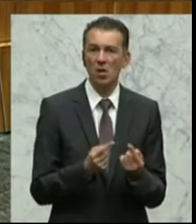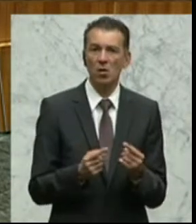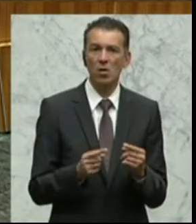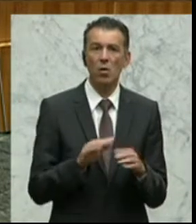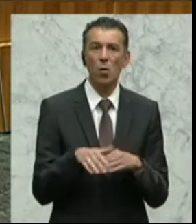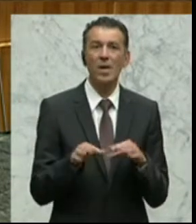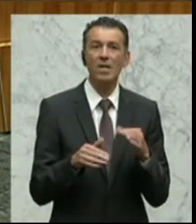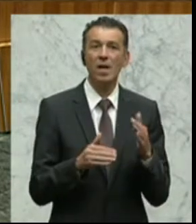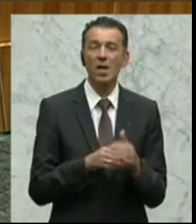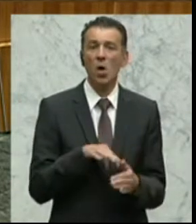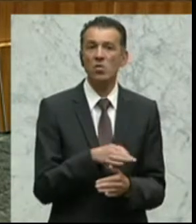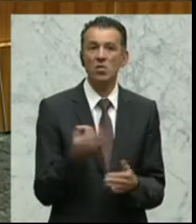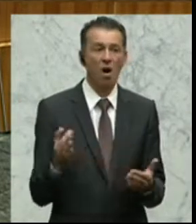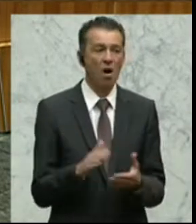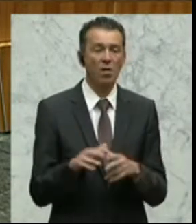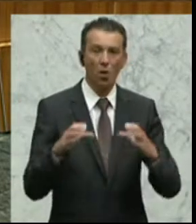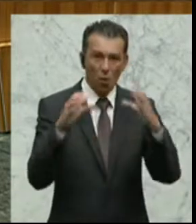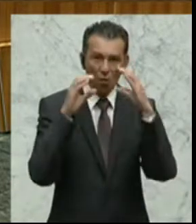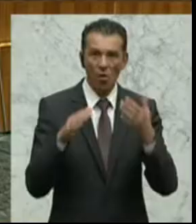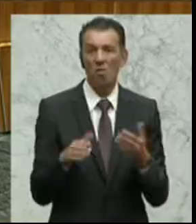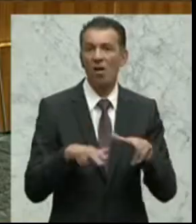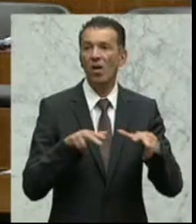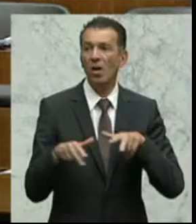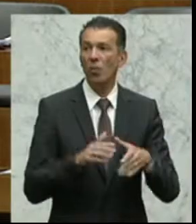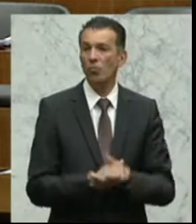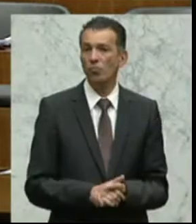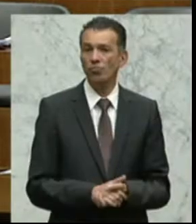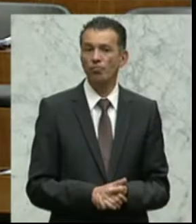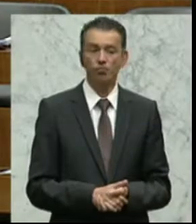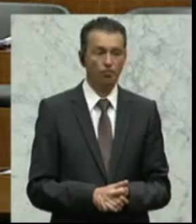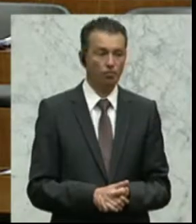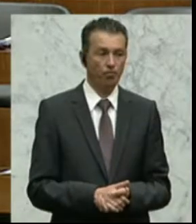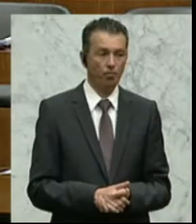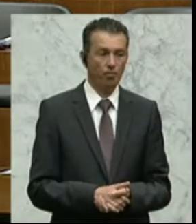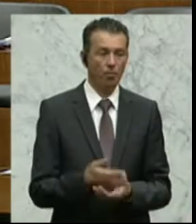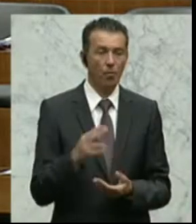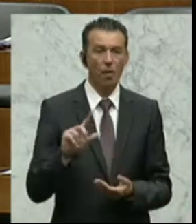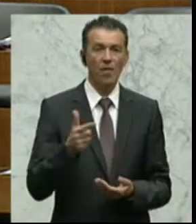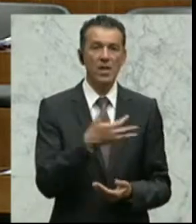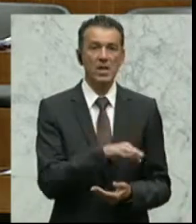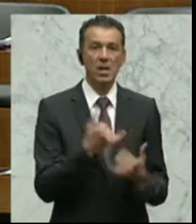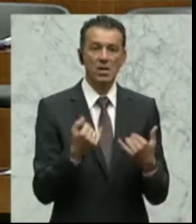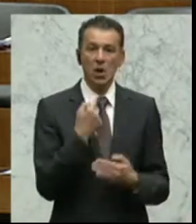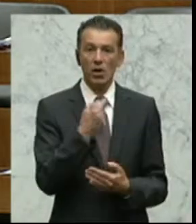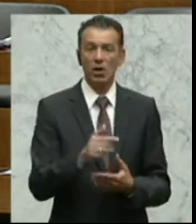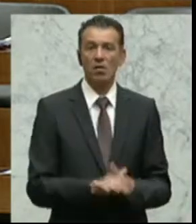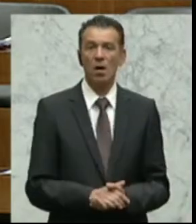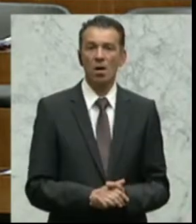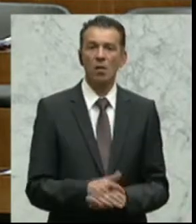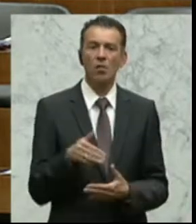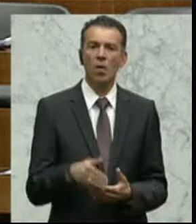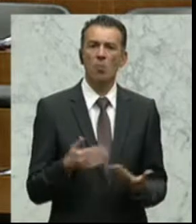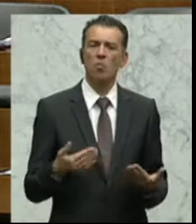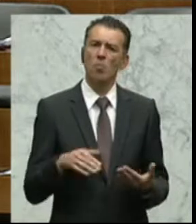10.000 Tagen ÖVP in der Regierung. Der Herr Vizekanzler hat heute gesagt, wir müssen ambitionierter sein bei